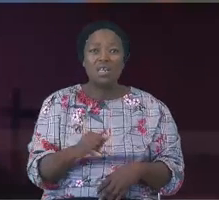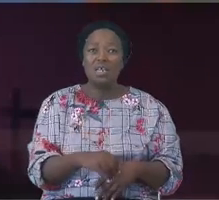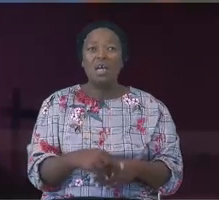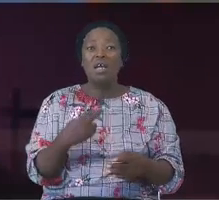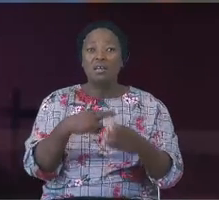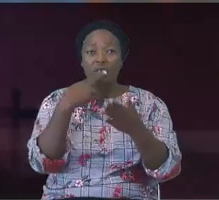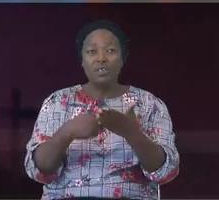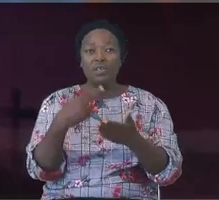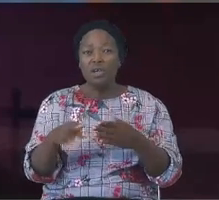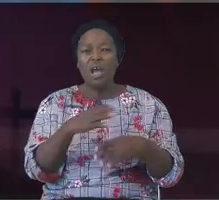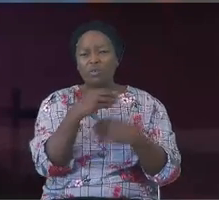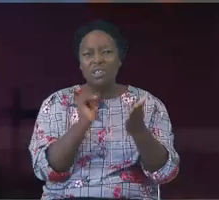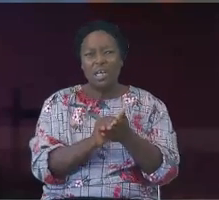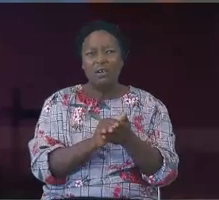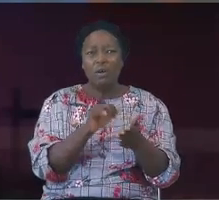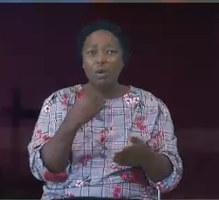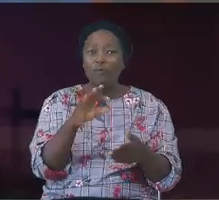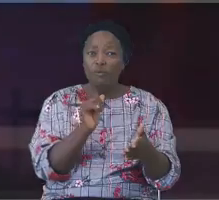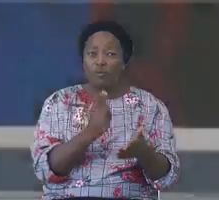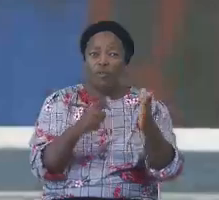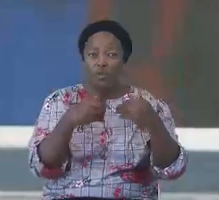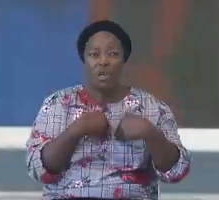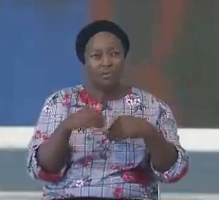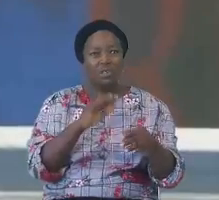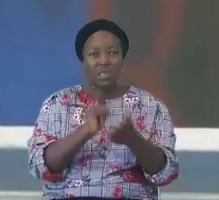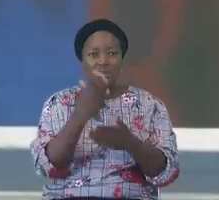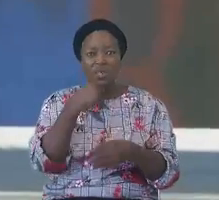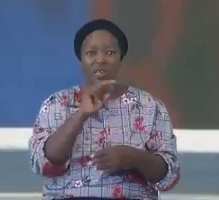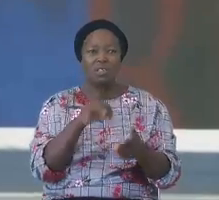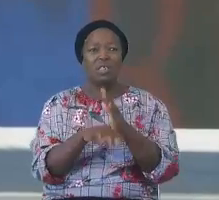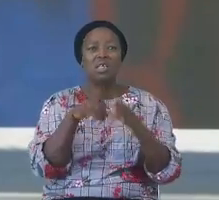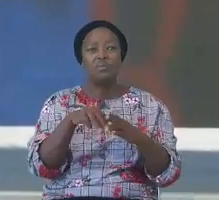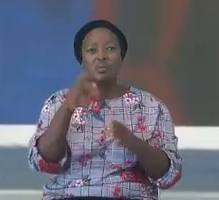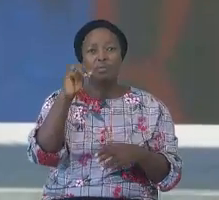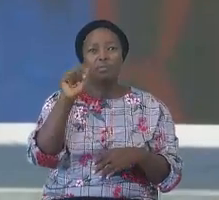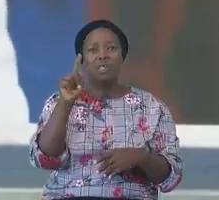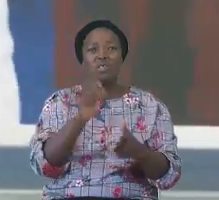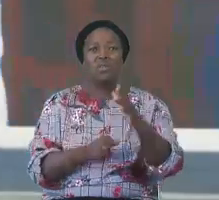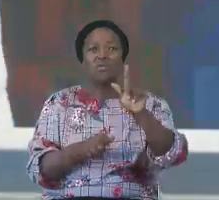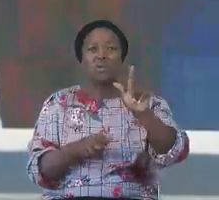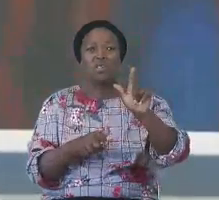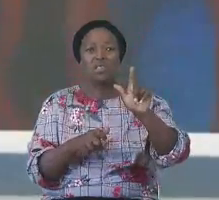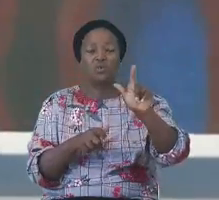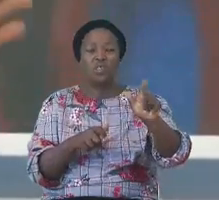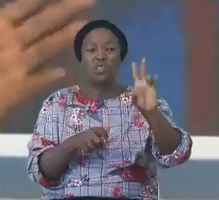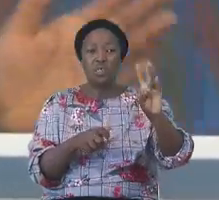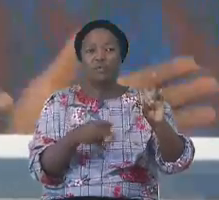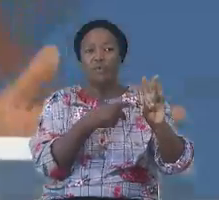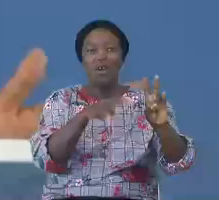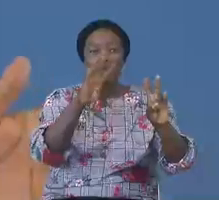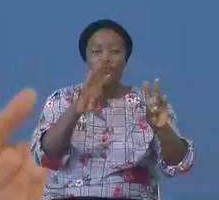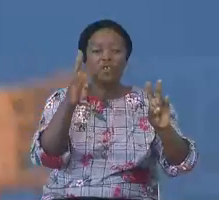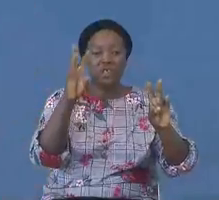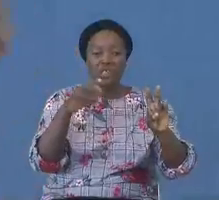tous les châtiments, toutes les pressions, toutes les conséquences éternelles de ce que tu as fait. Voilà pourquoi il a dit